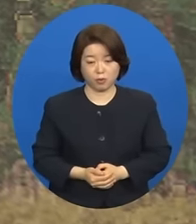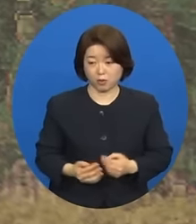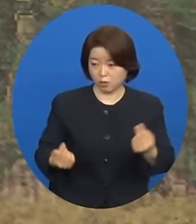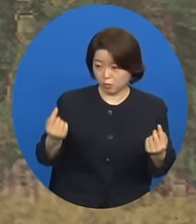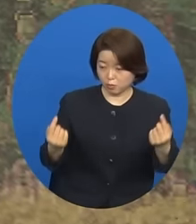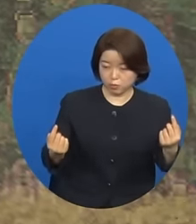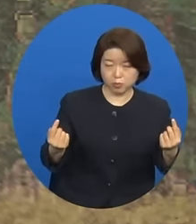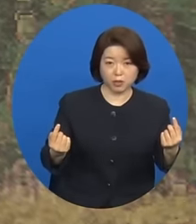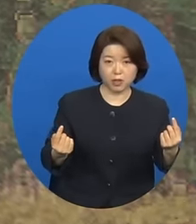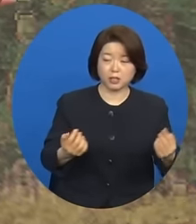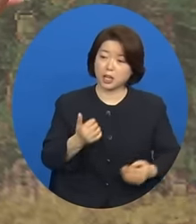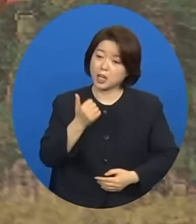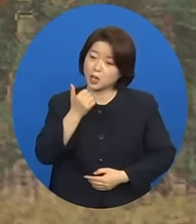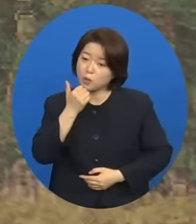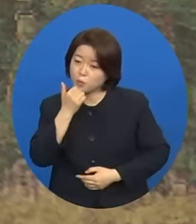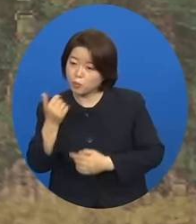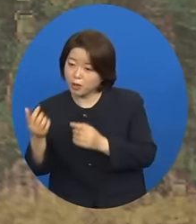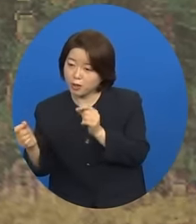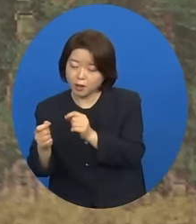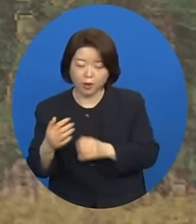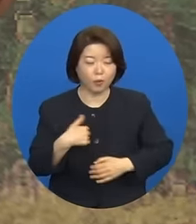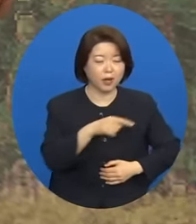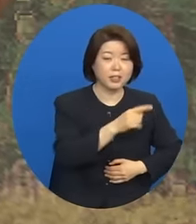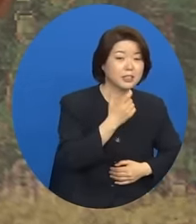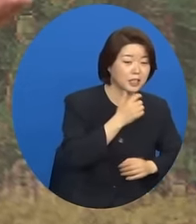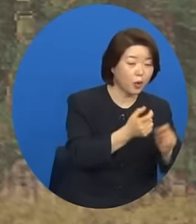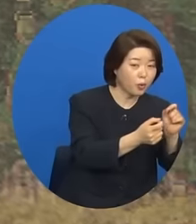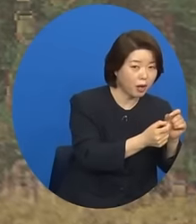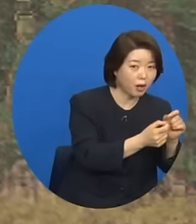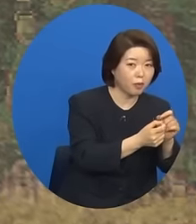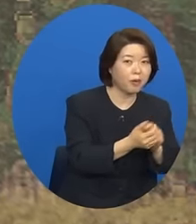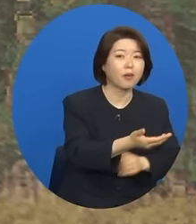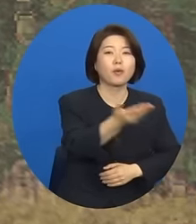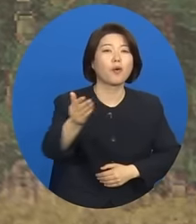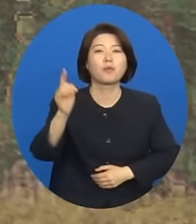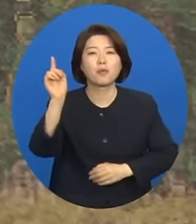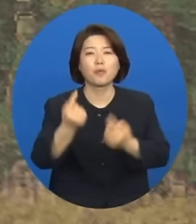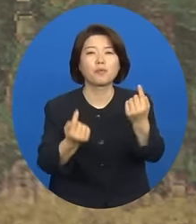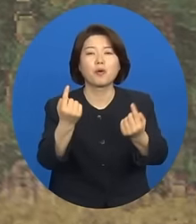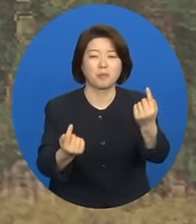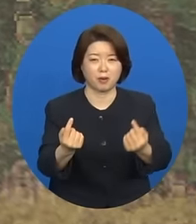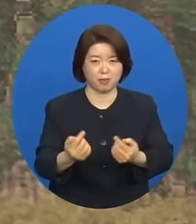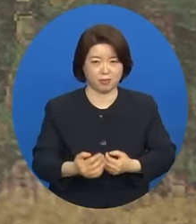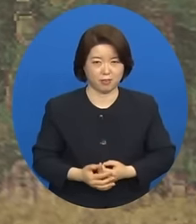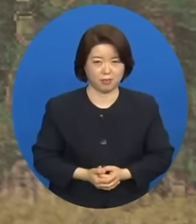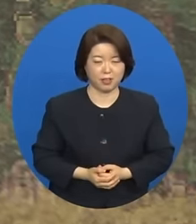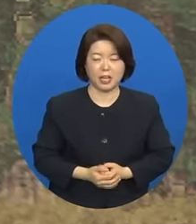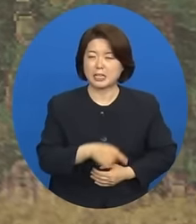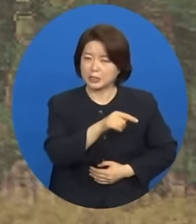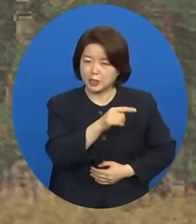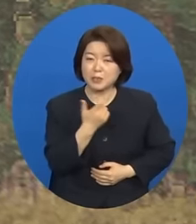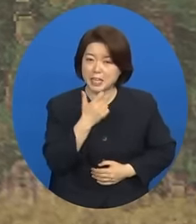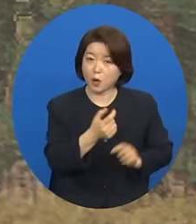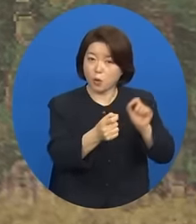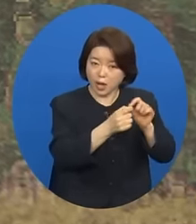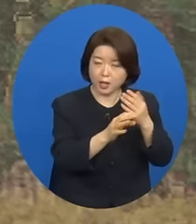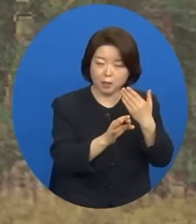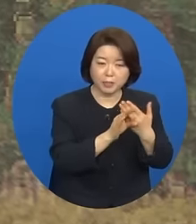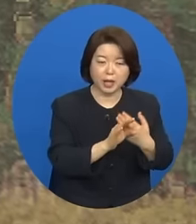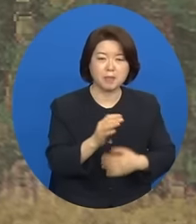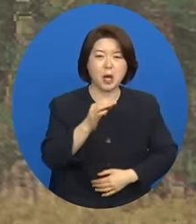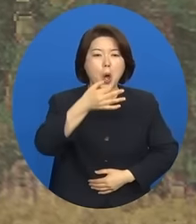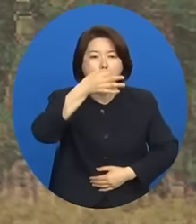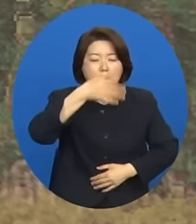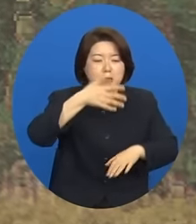가까운가 아니면 야곱에 가까운가. 야곱에 가깝다면 여러분 바단 아람과 같은 유사한 과정 여러분